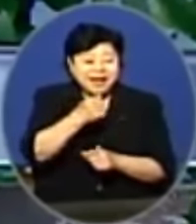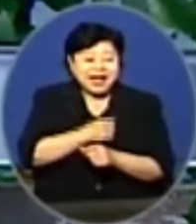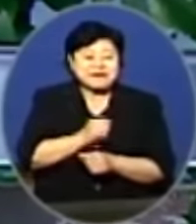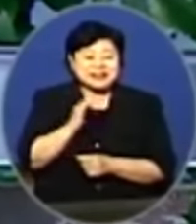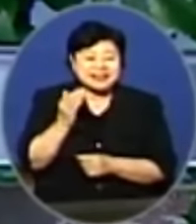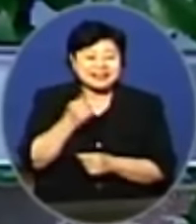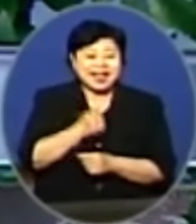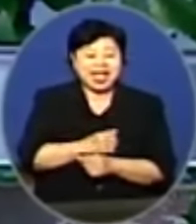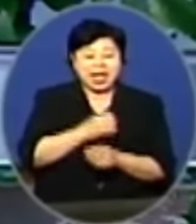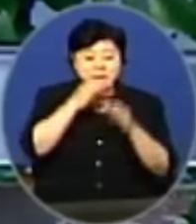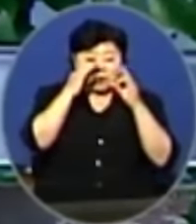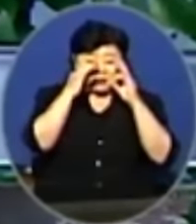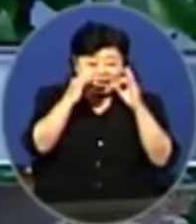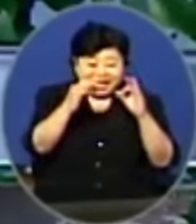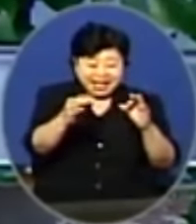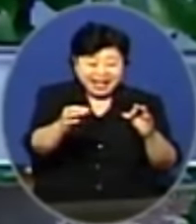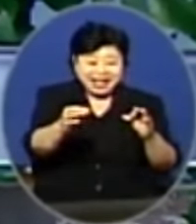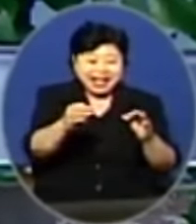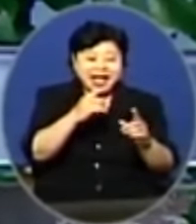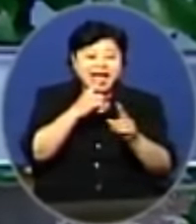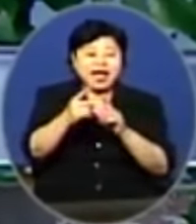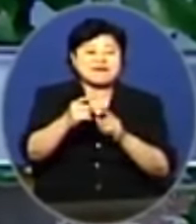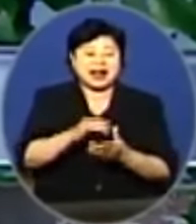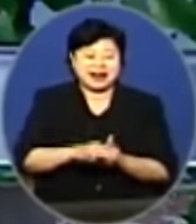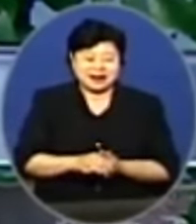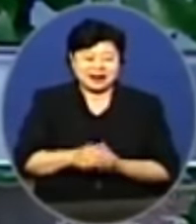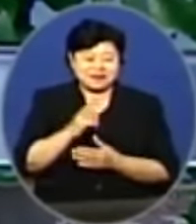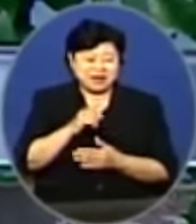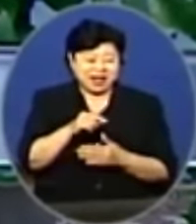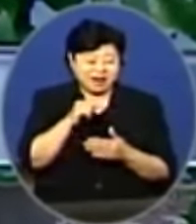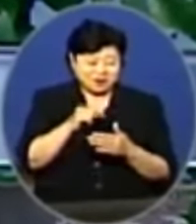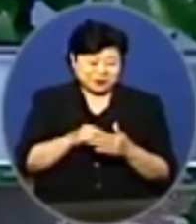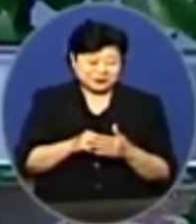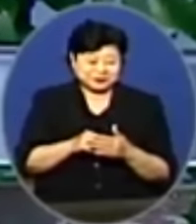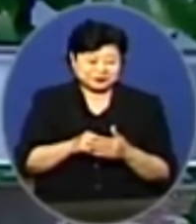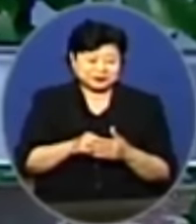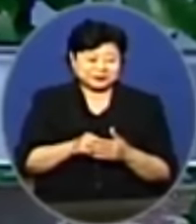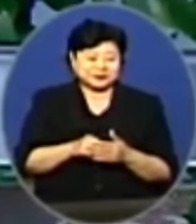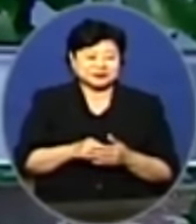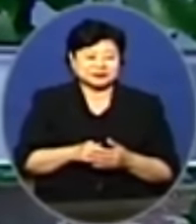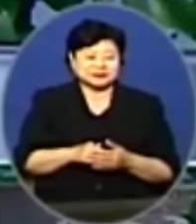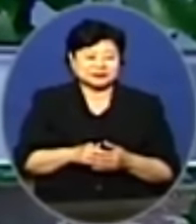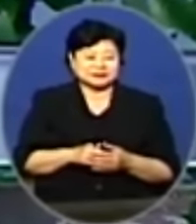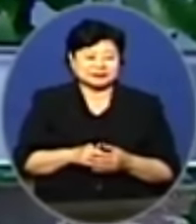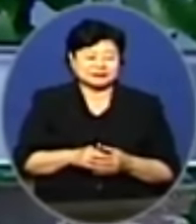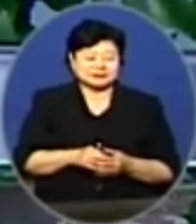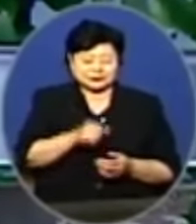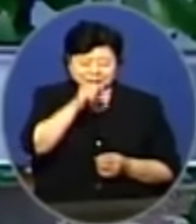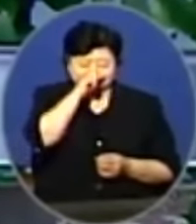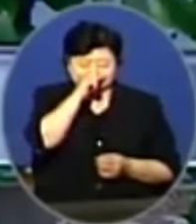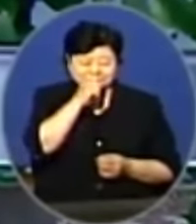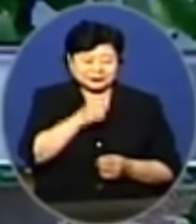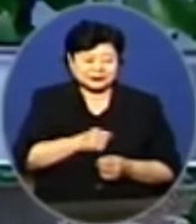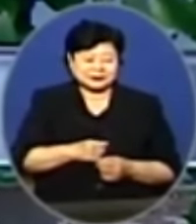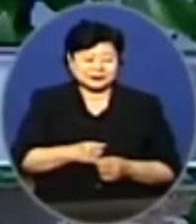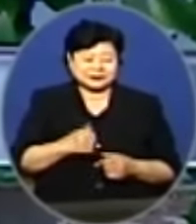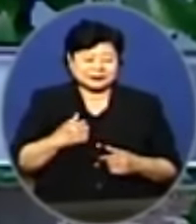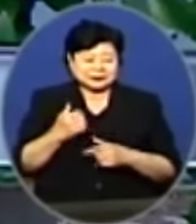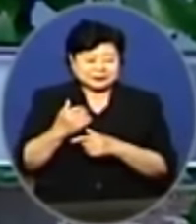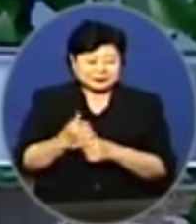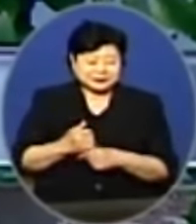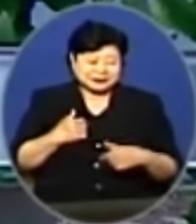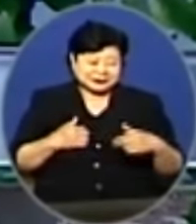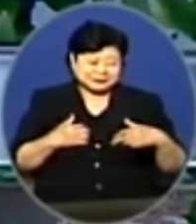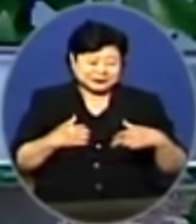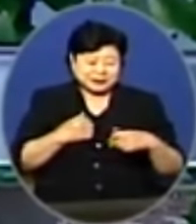된다, 해보자, 이런 말들로서 여러분 마음을 흥분시키고 마음을 붙들어주고